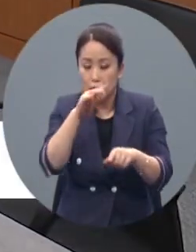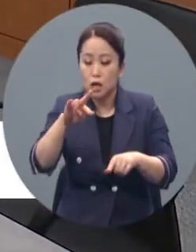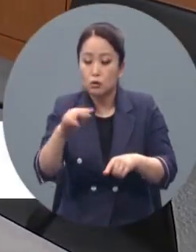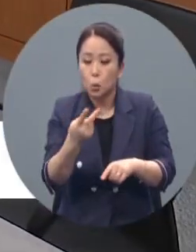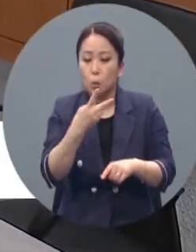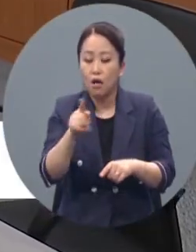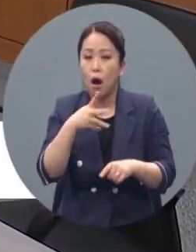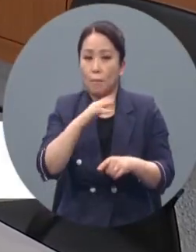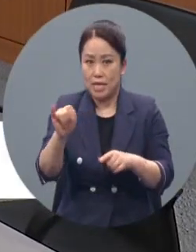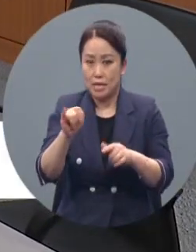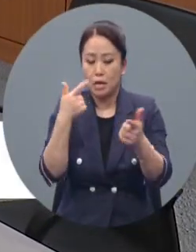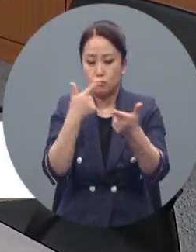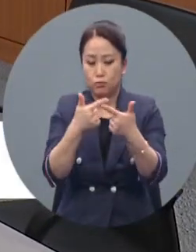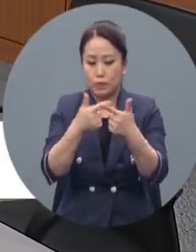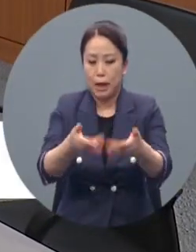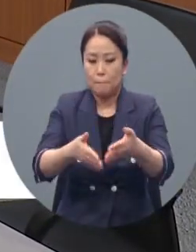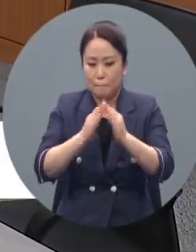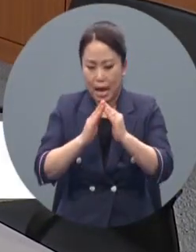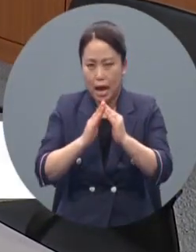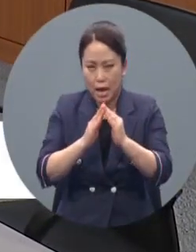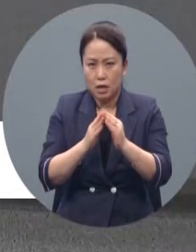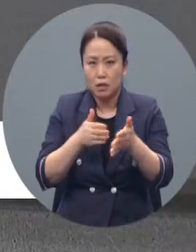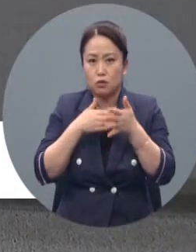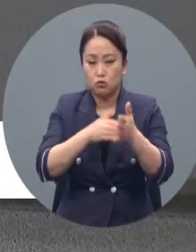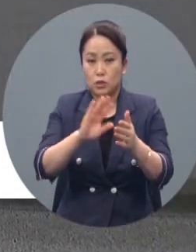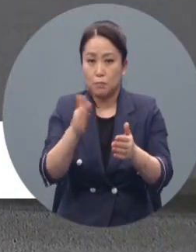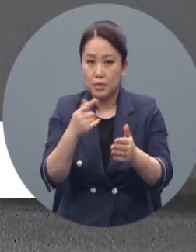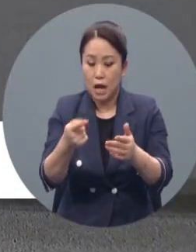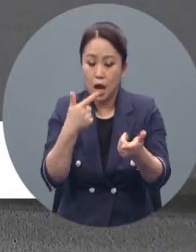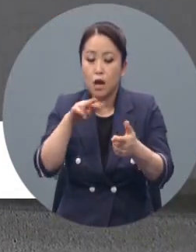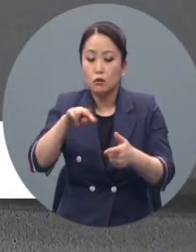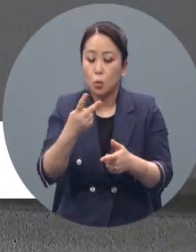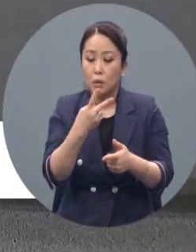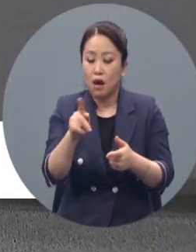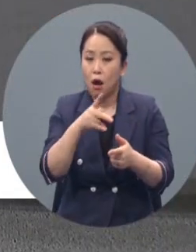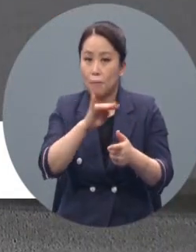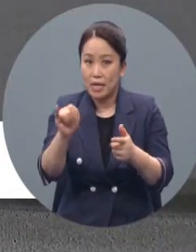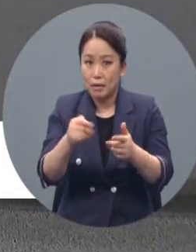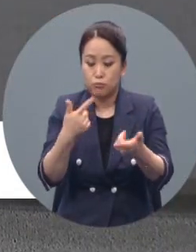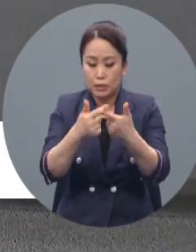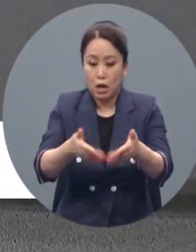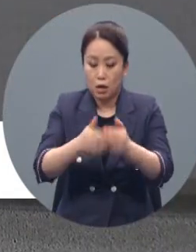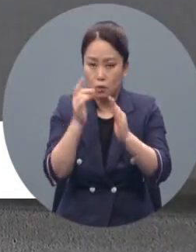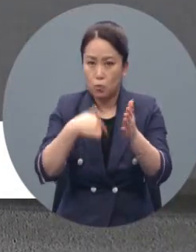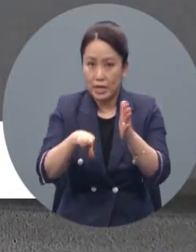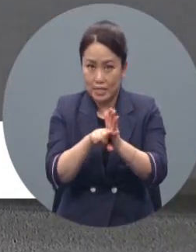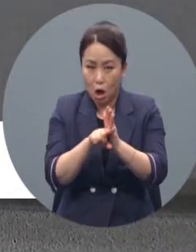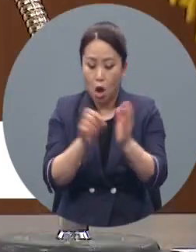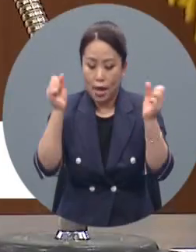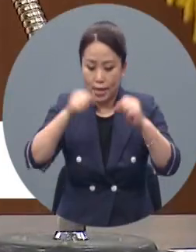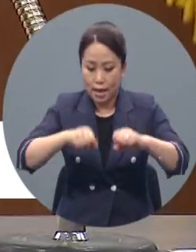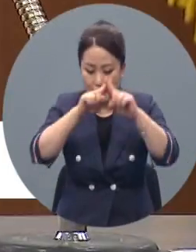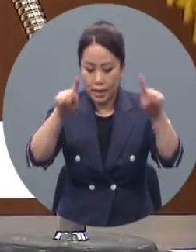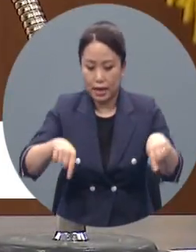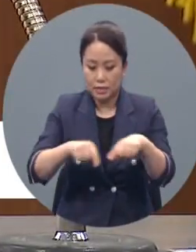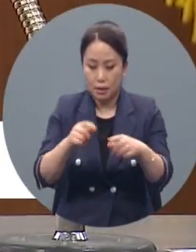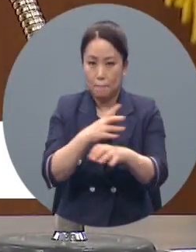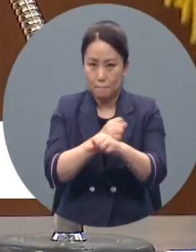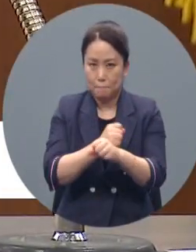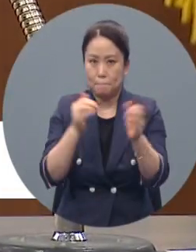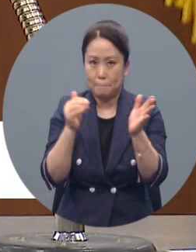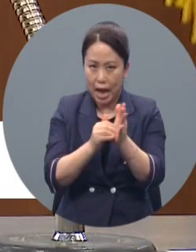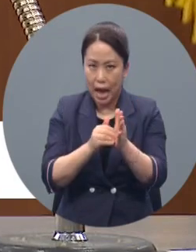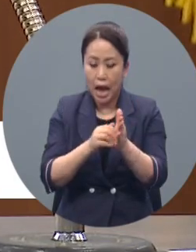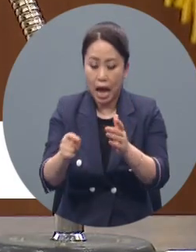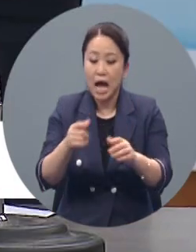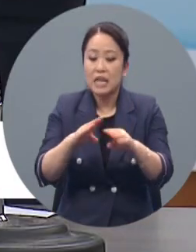추진됩니다. 부산시는 오늘 소더비 부산 건립을 위한 양해각서를 체결하고 오시리아 관광단지에 지하